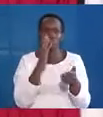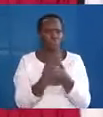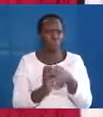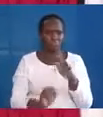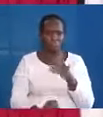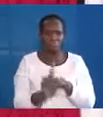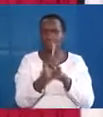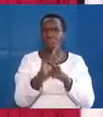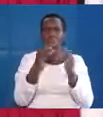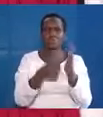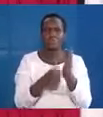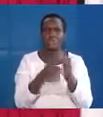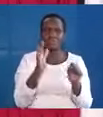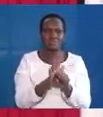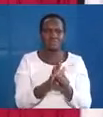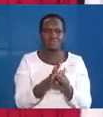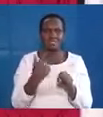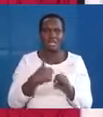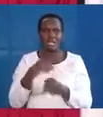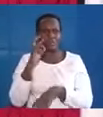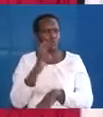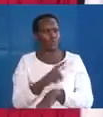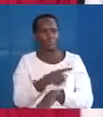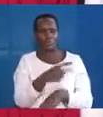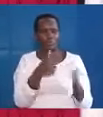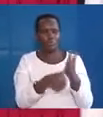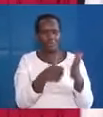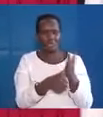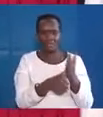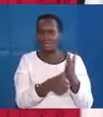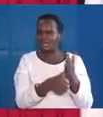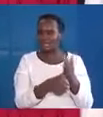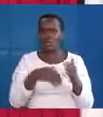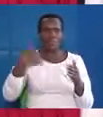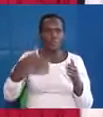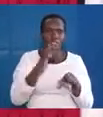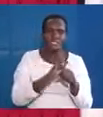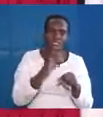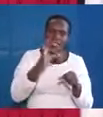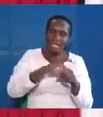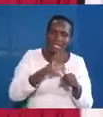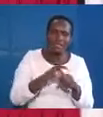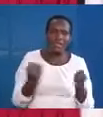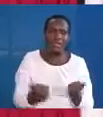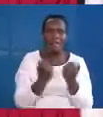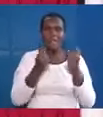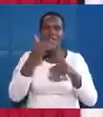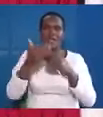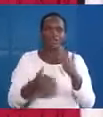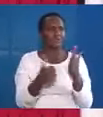na tukaona ya kwamba hii ni shida ambaye kila wakati ambapo tuko na uchaguzi,